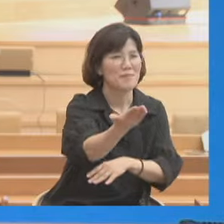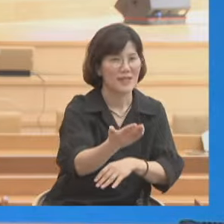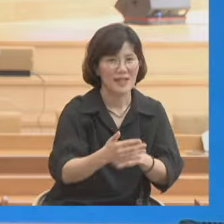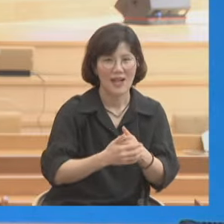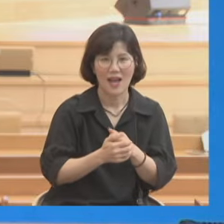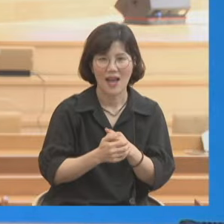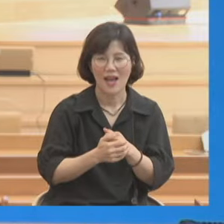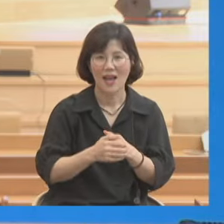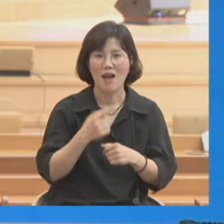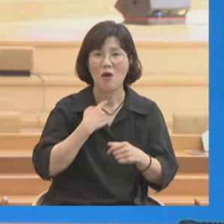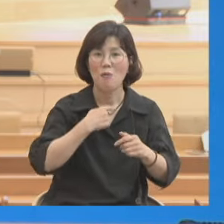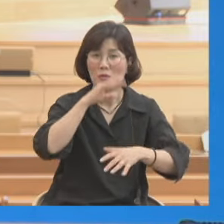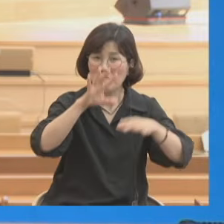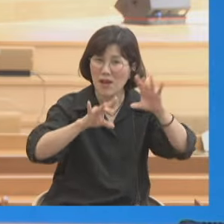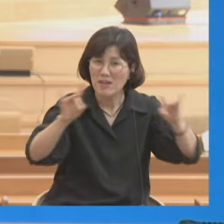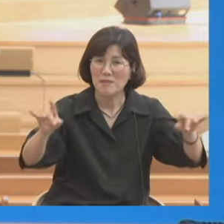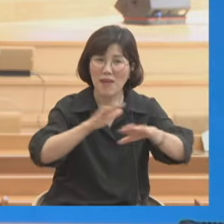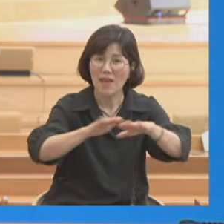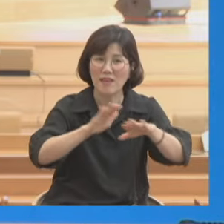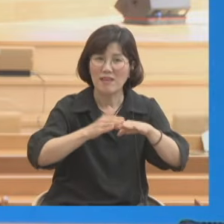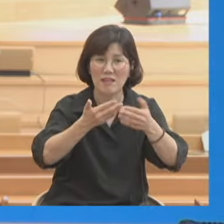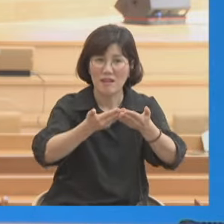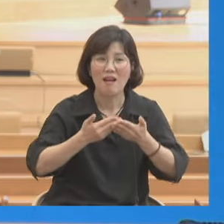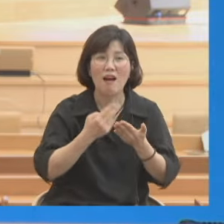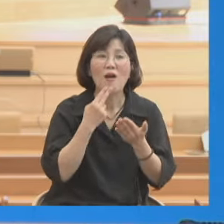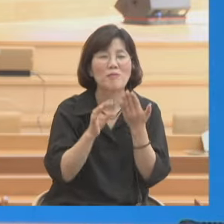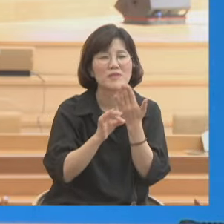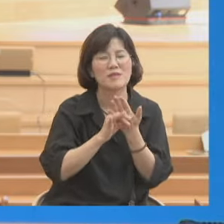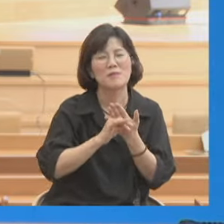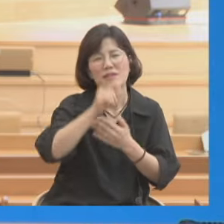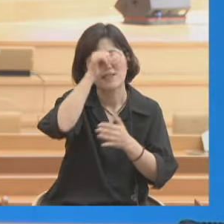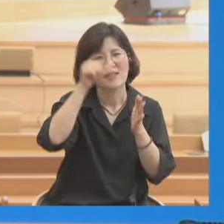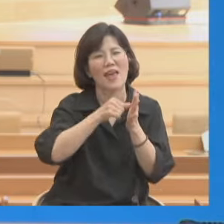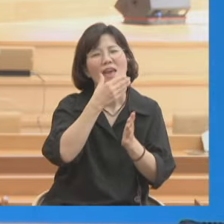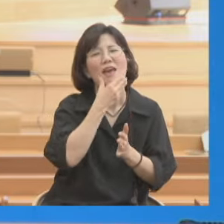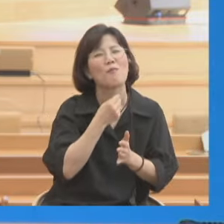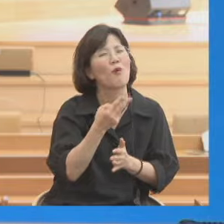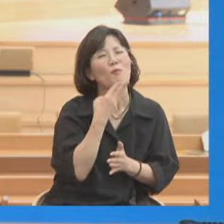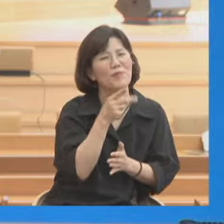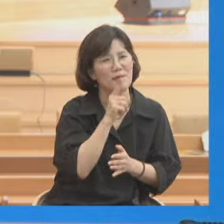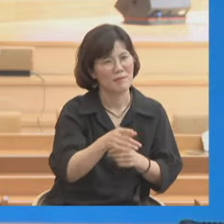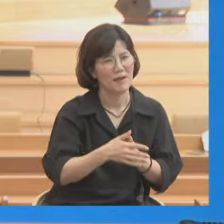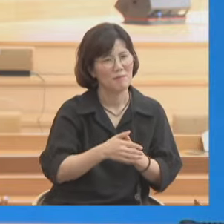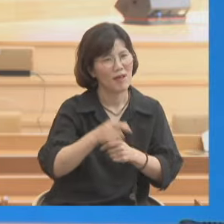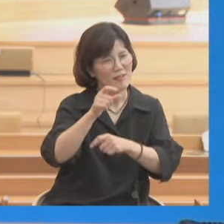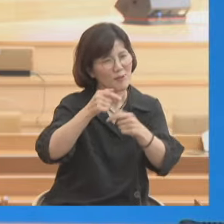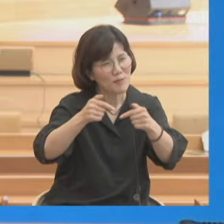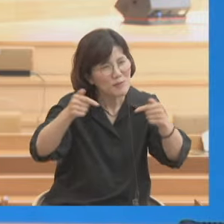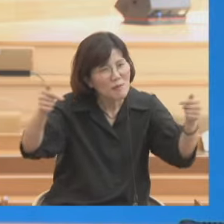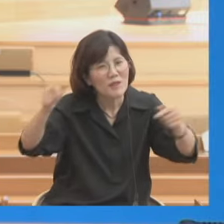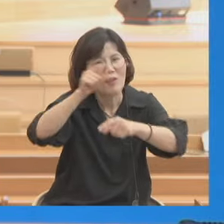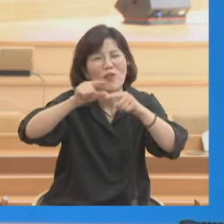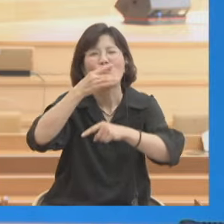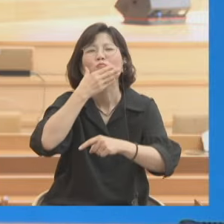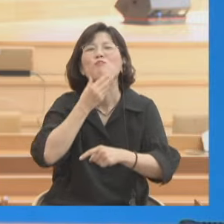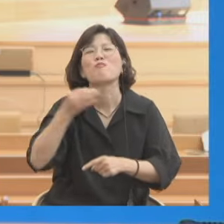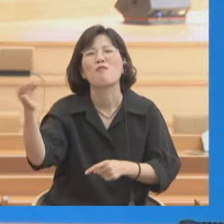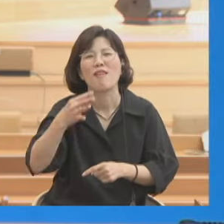목마름이 채워지지 않으면요 인생에 행복하지 않아요. 가면 갈수록 더 불행해요.